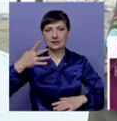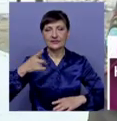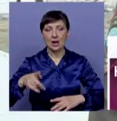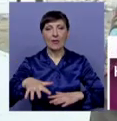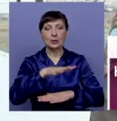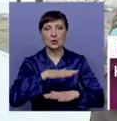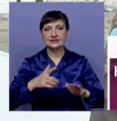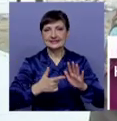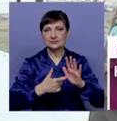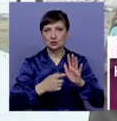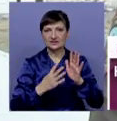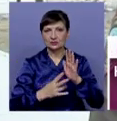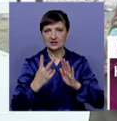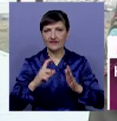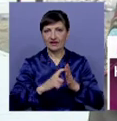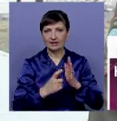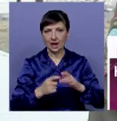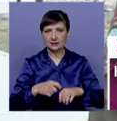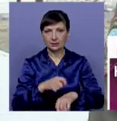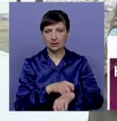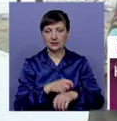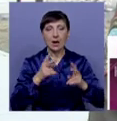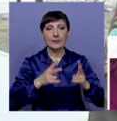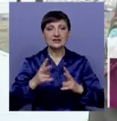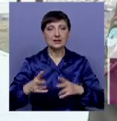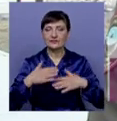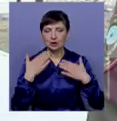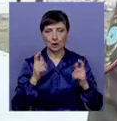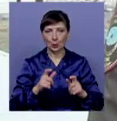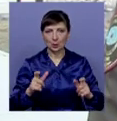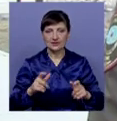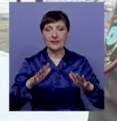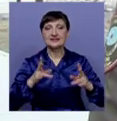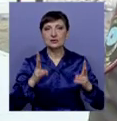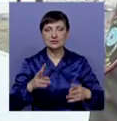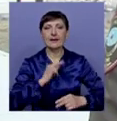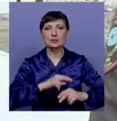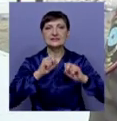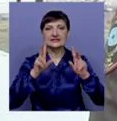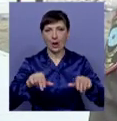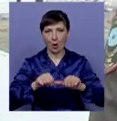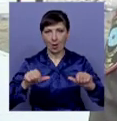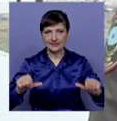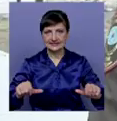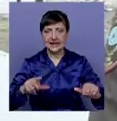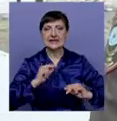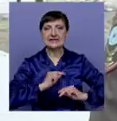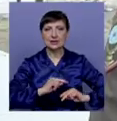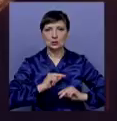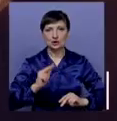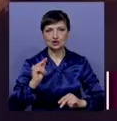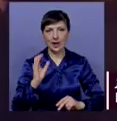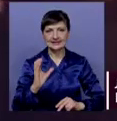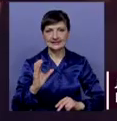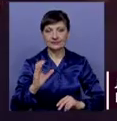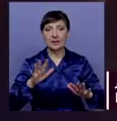площадь семьсот девяносто два квадратных метра пострадавших нет на месте происшествия работает специальная комиссия из сотрудники через